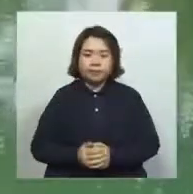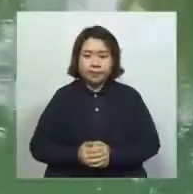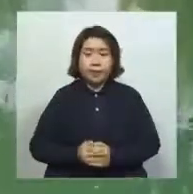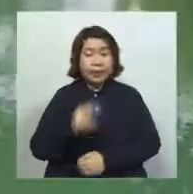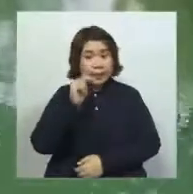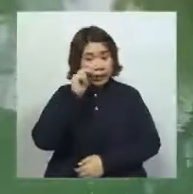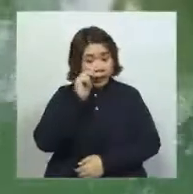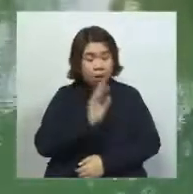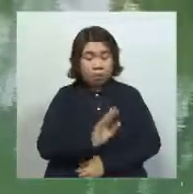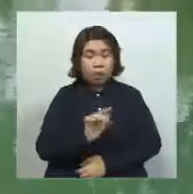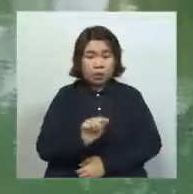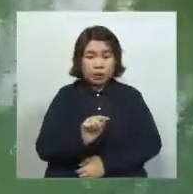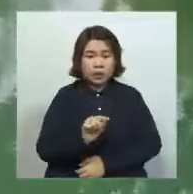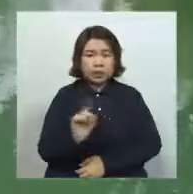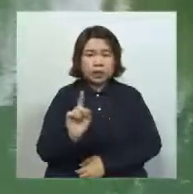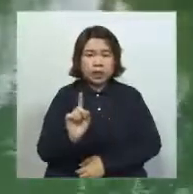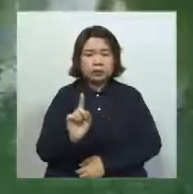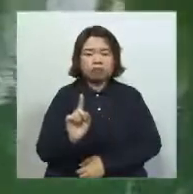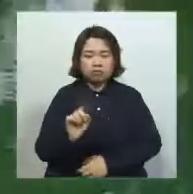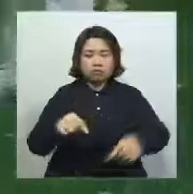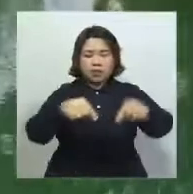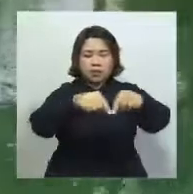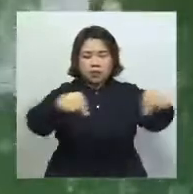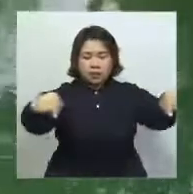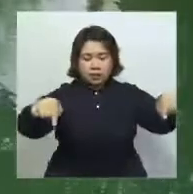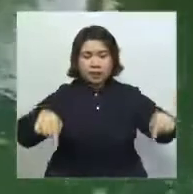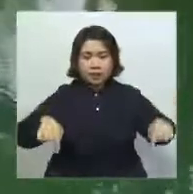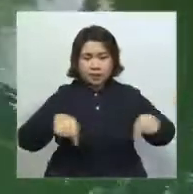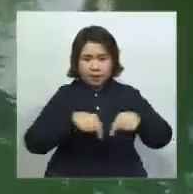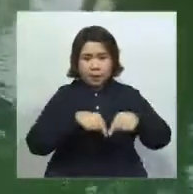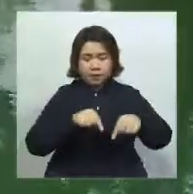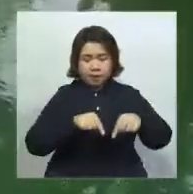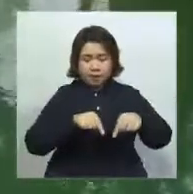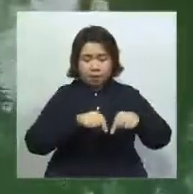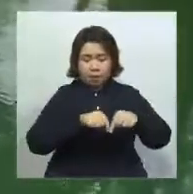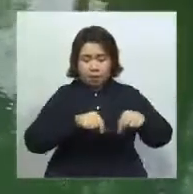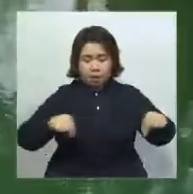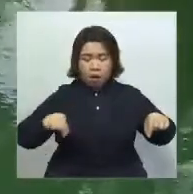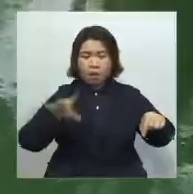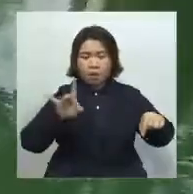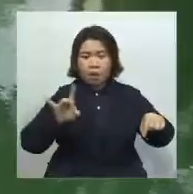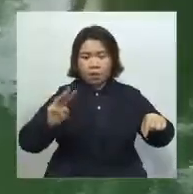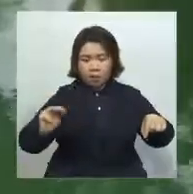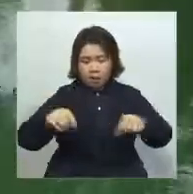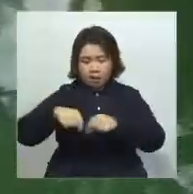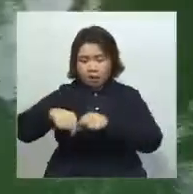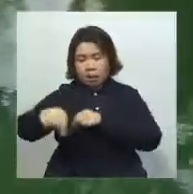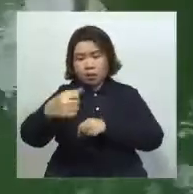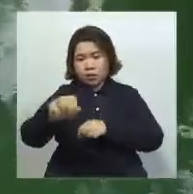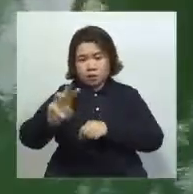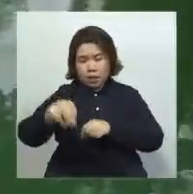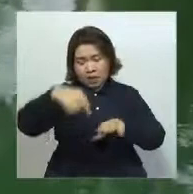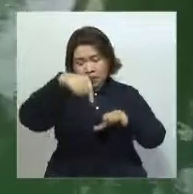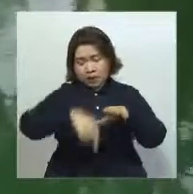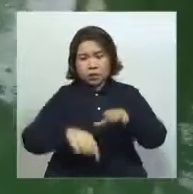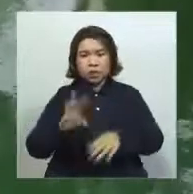ำศักดิ์สิทธิ์ปราสาทสระกำแพงน้อยเป็นสระรูปสี่เหลี่ยมผืนผ้าขนาดความกว้าง8เมตรยาว10เมตรมีความ